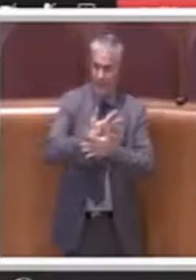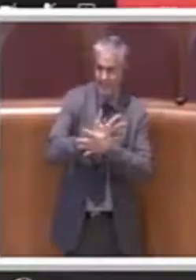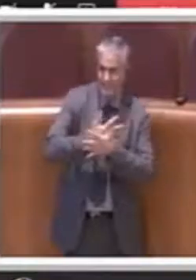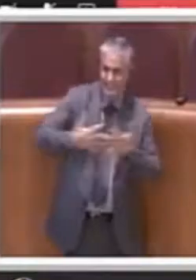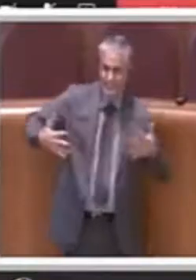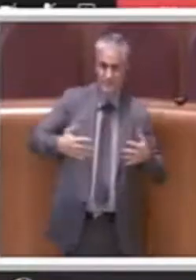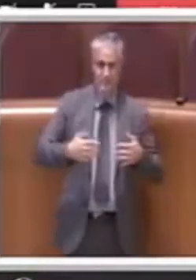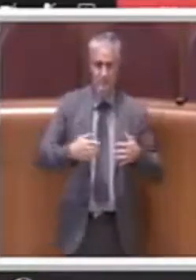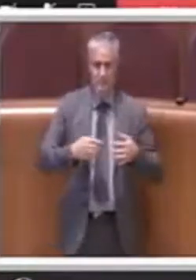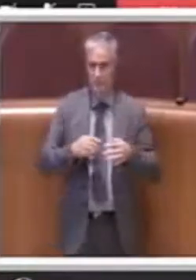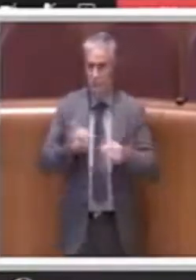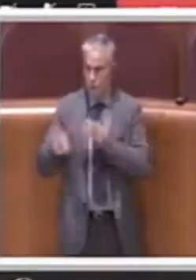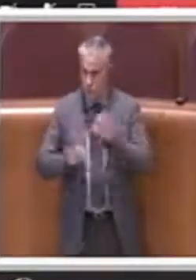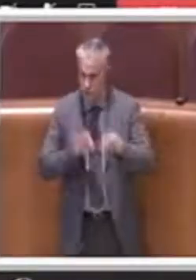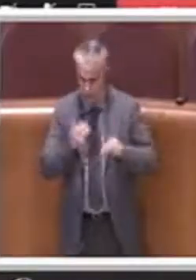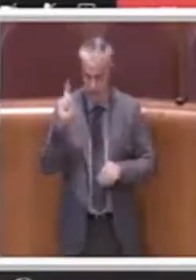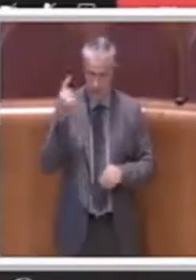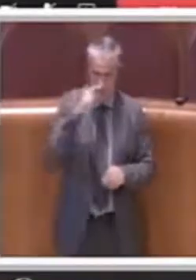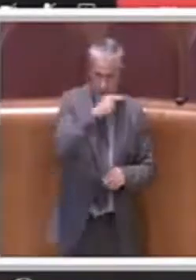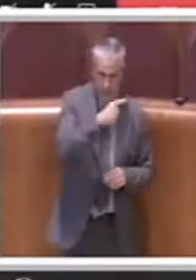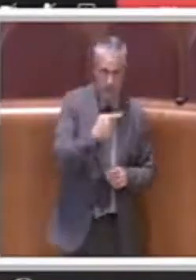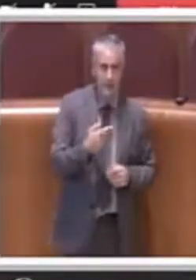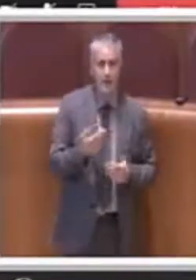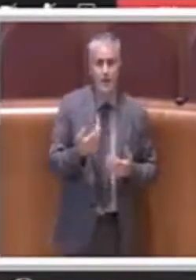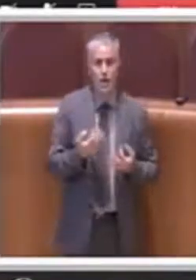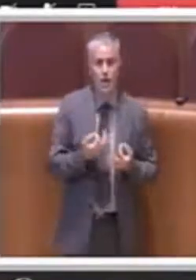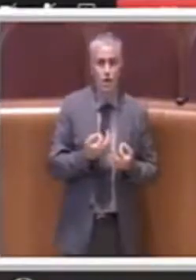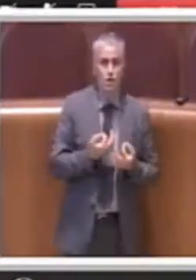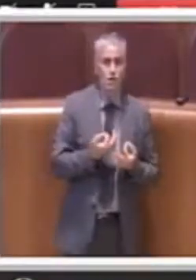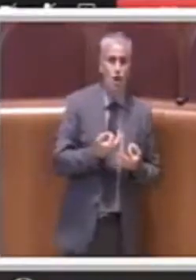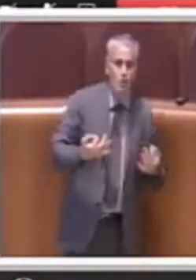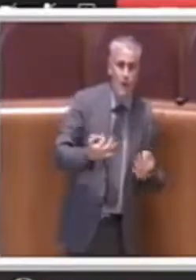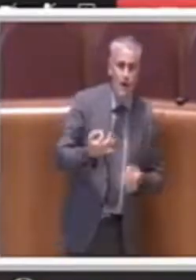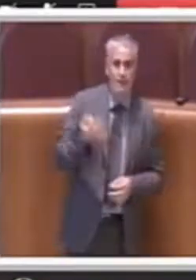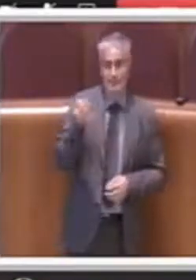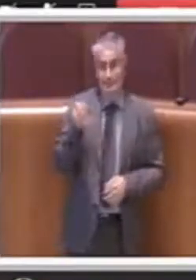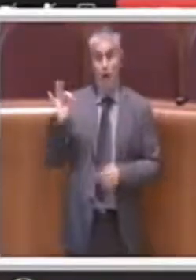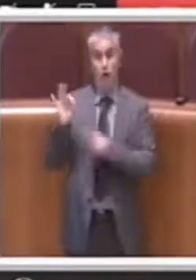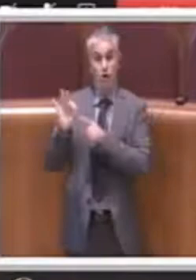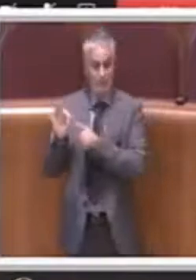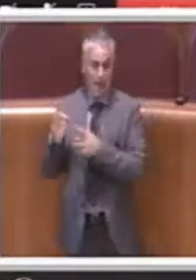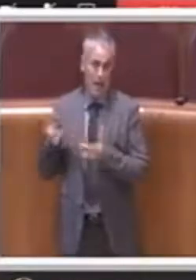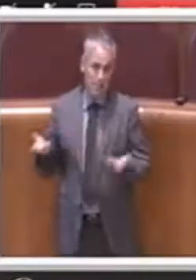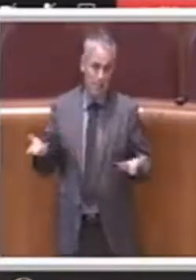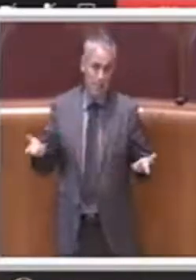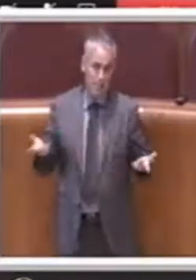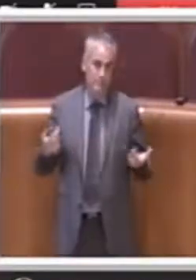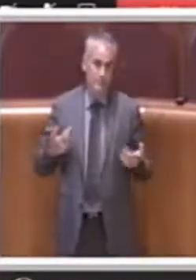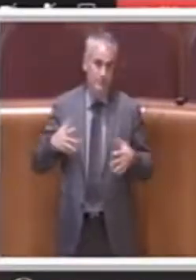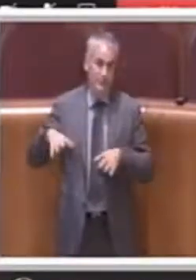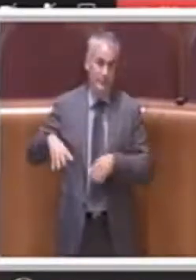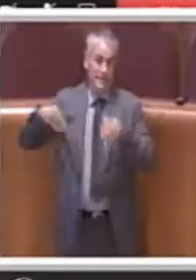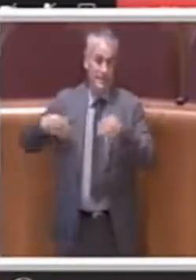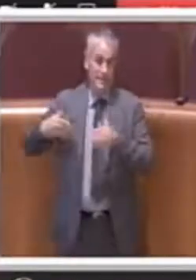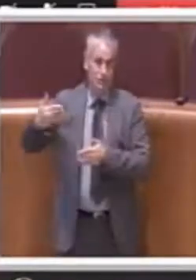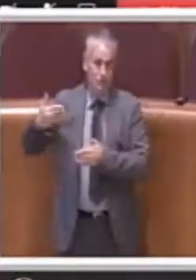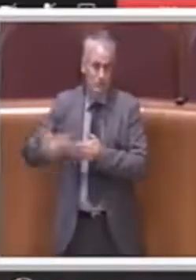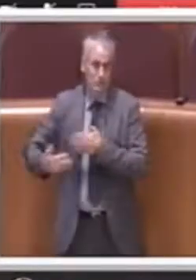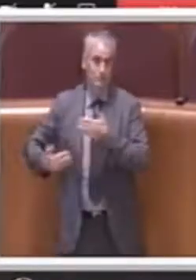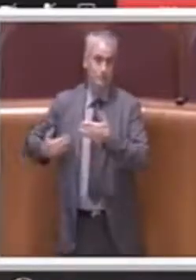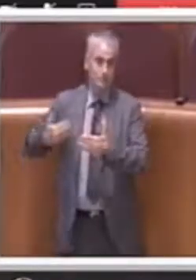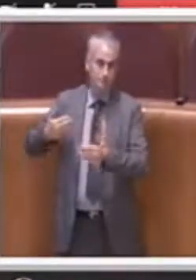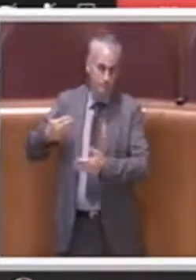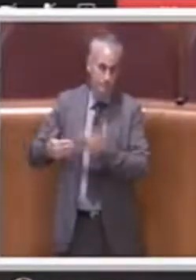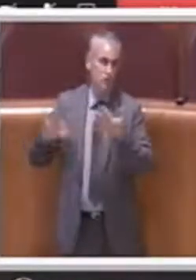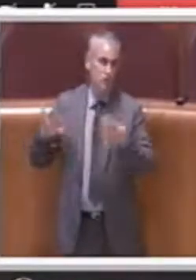da gestire con poteri ordinari, siamo d'accordo nei poteri straordinari, un inizio. Un avvio di questo lavoro è